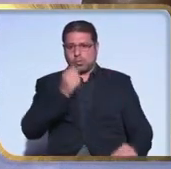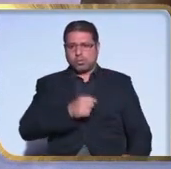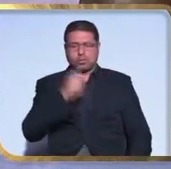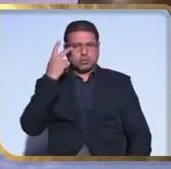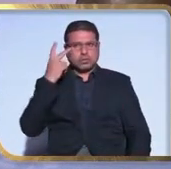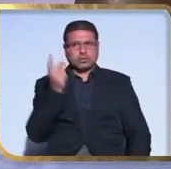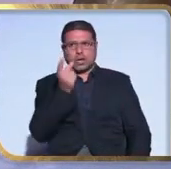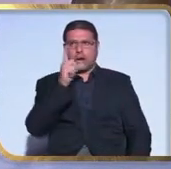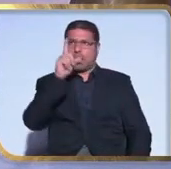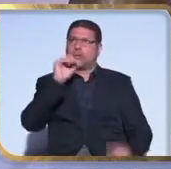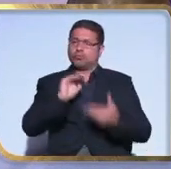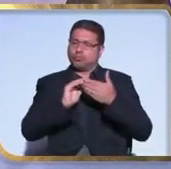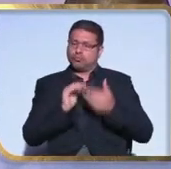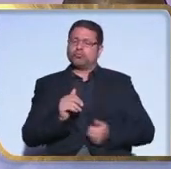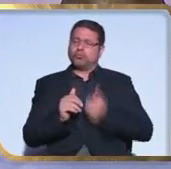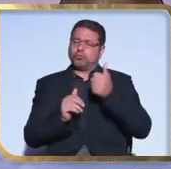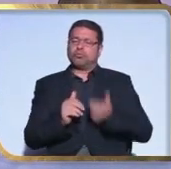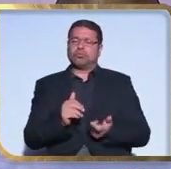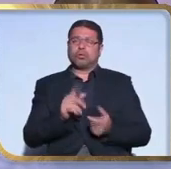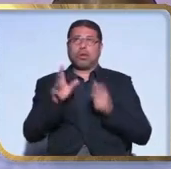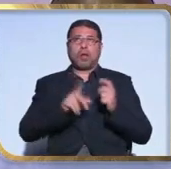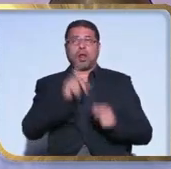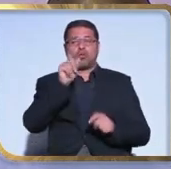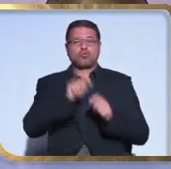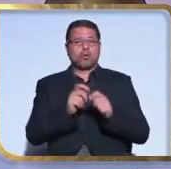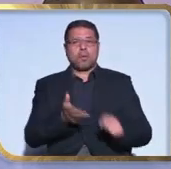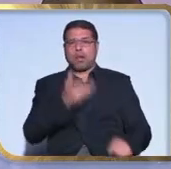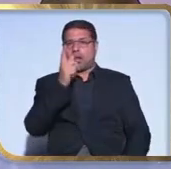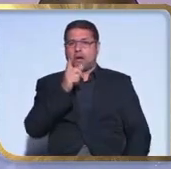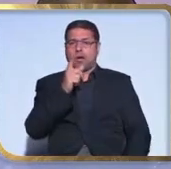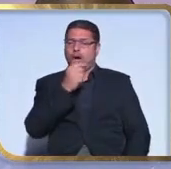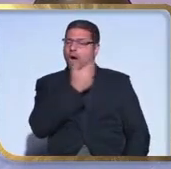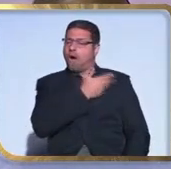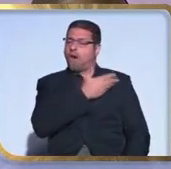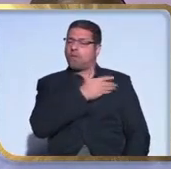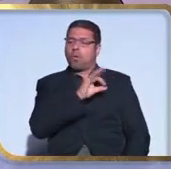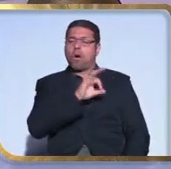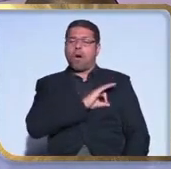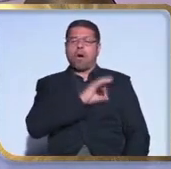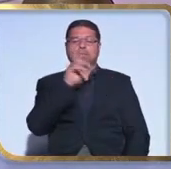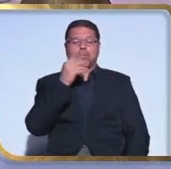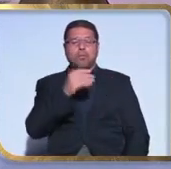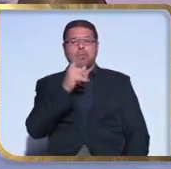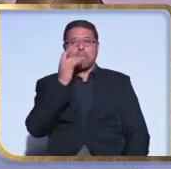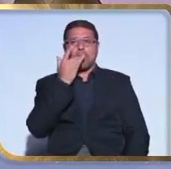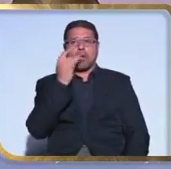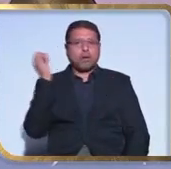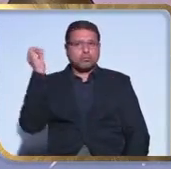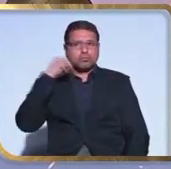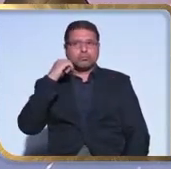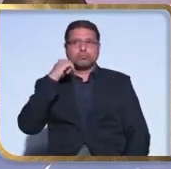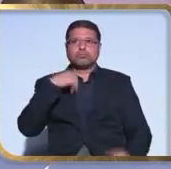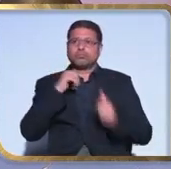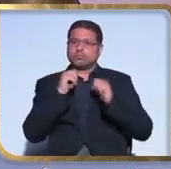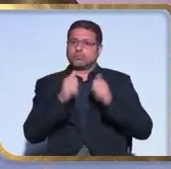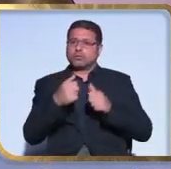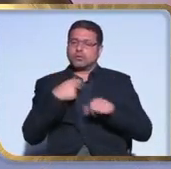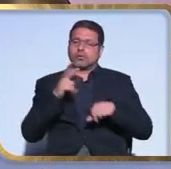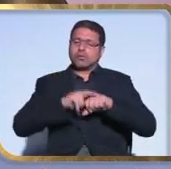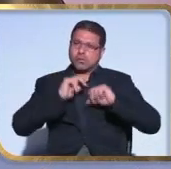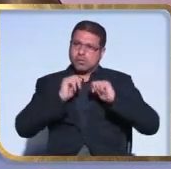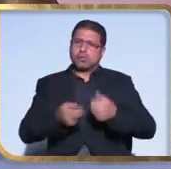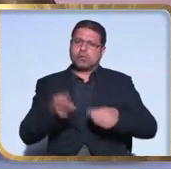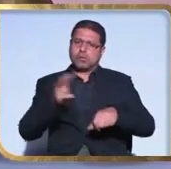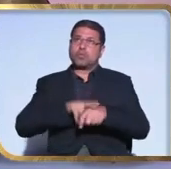الظن بمولاه وانه الله سبحانه وتعالى الغفور الرحيم لمن تاب واناب وعاد الى